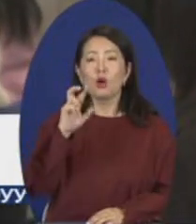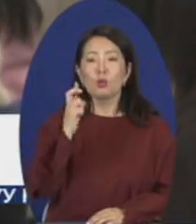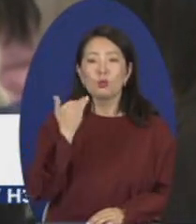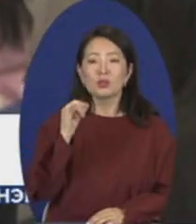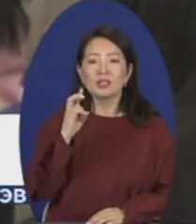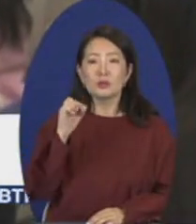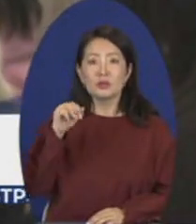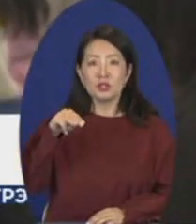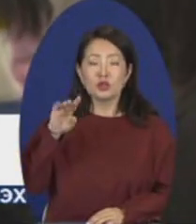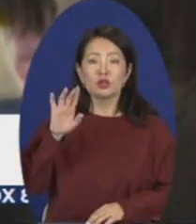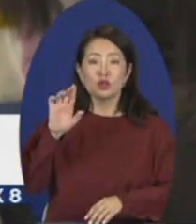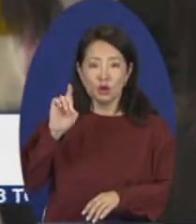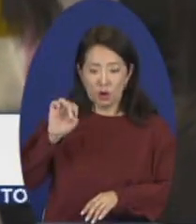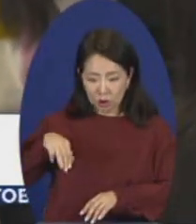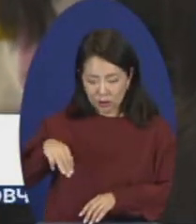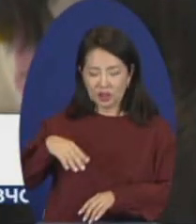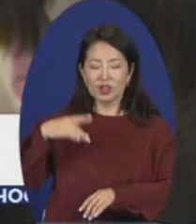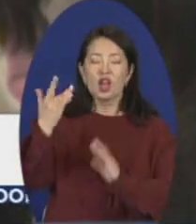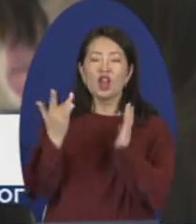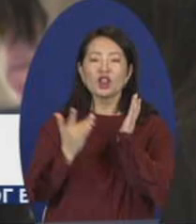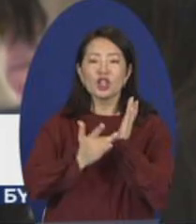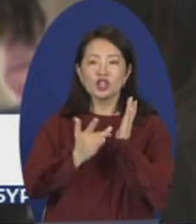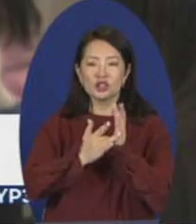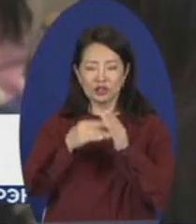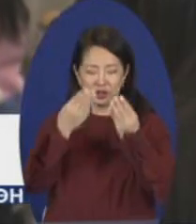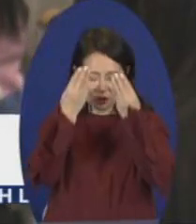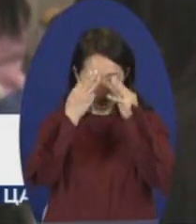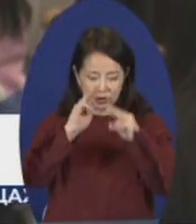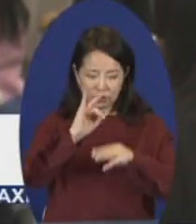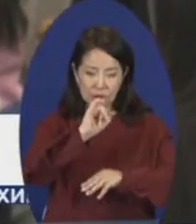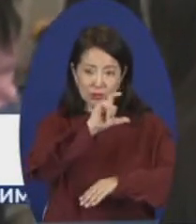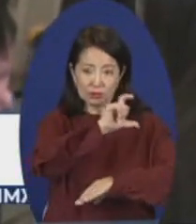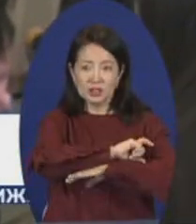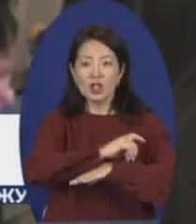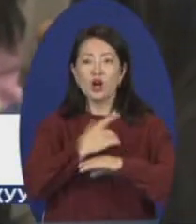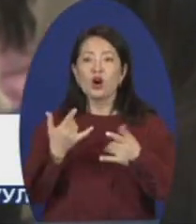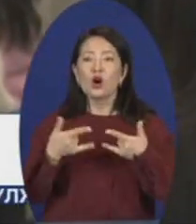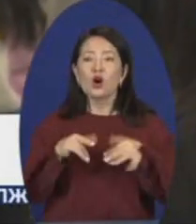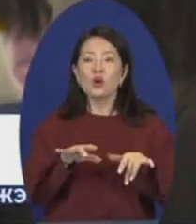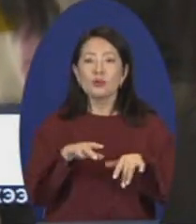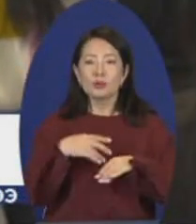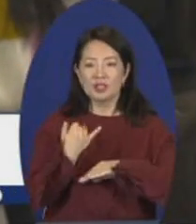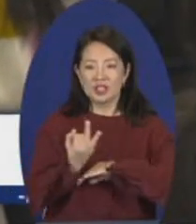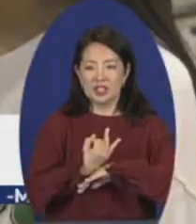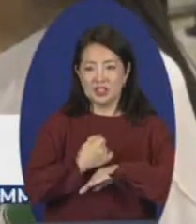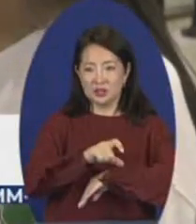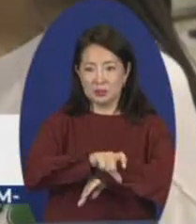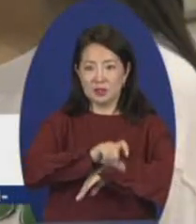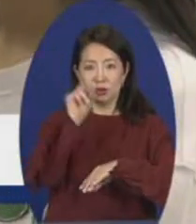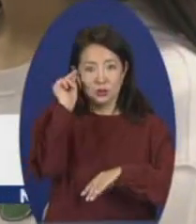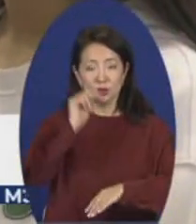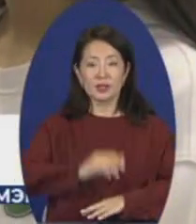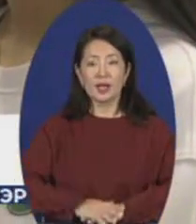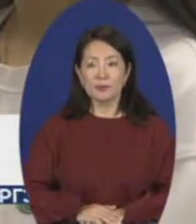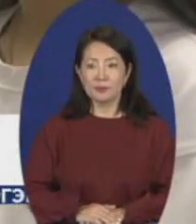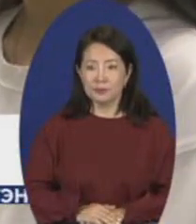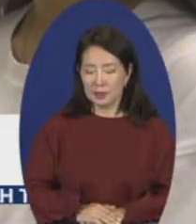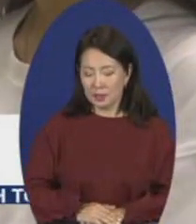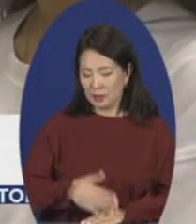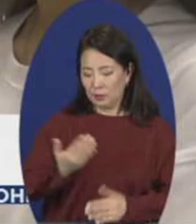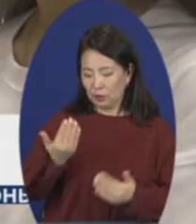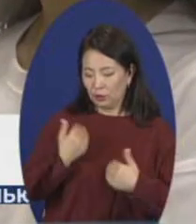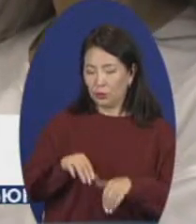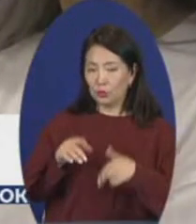University of Technology and Science гэдэг сургуульд IT инженер буюу Computer Science гэсэн мэргэжлэр суралцах гэсэн байна. Дөрөв өвчтэй 3 дахин маань